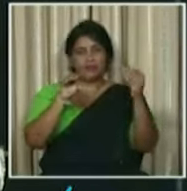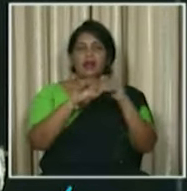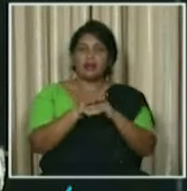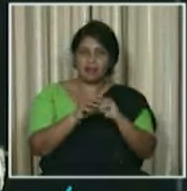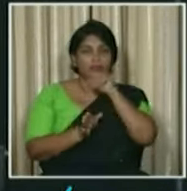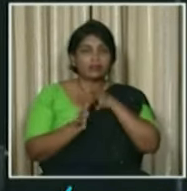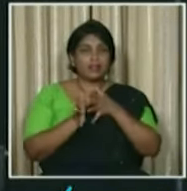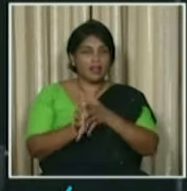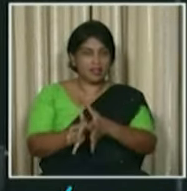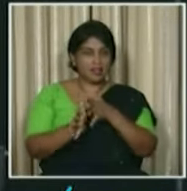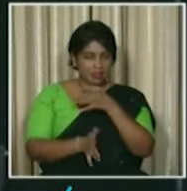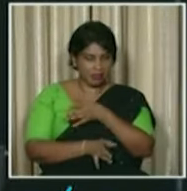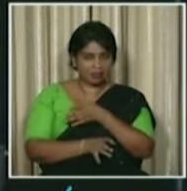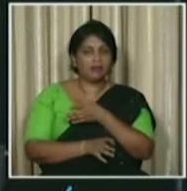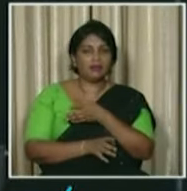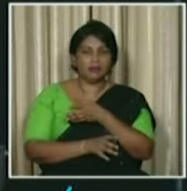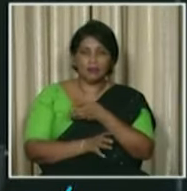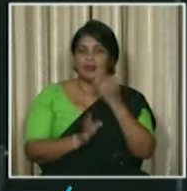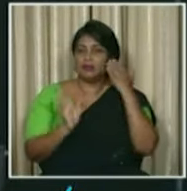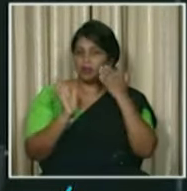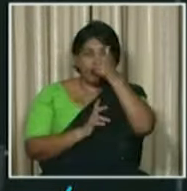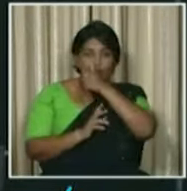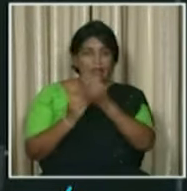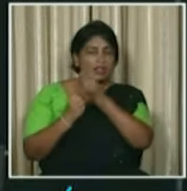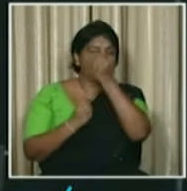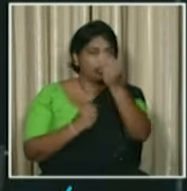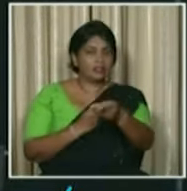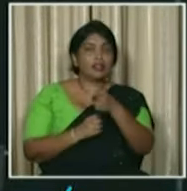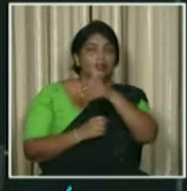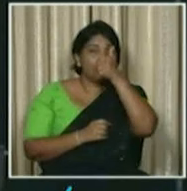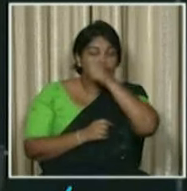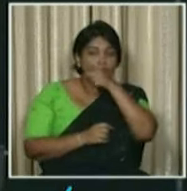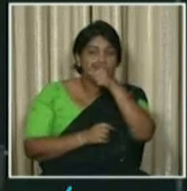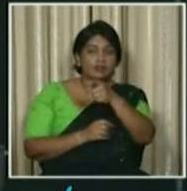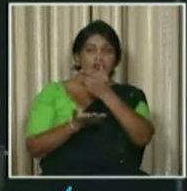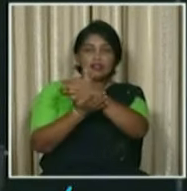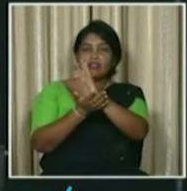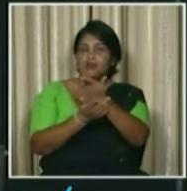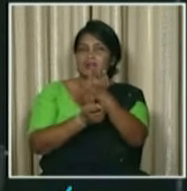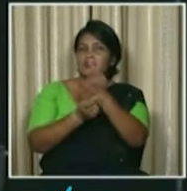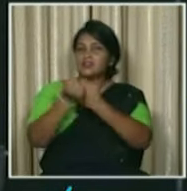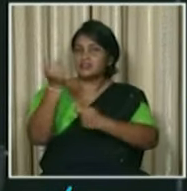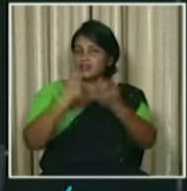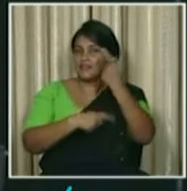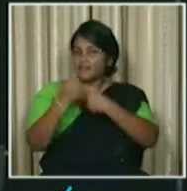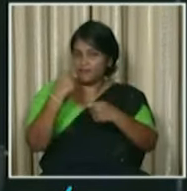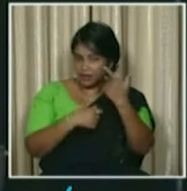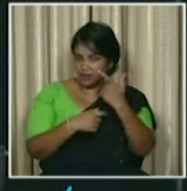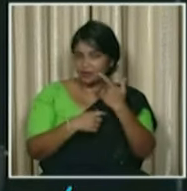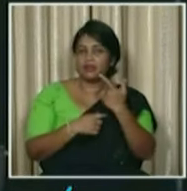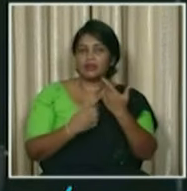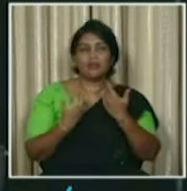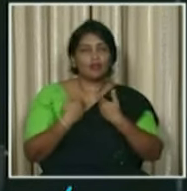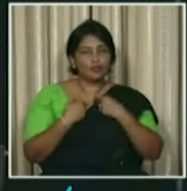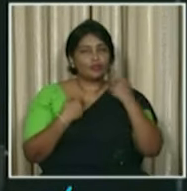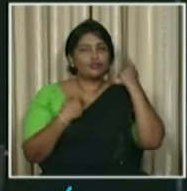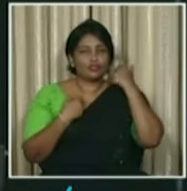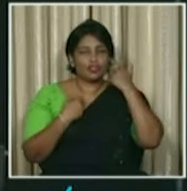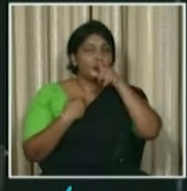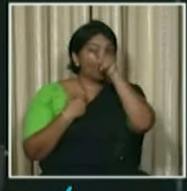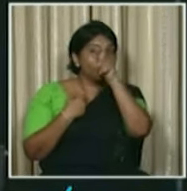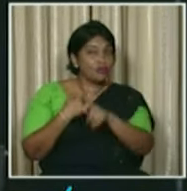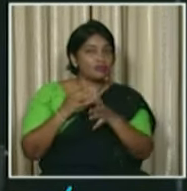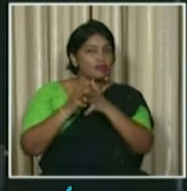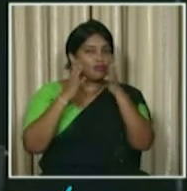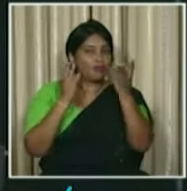ගාලු දිස්ත්‍රික්කේ. තුනිලෑලි සංස්ථාව හොරෙකුට දීලා ඒ හොරා ඒක කෑලි කෑලි වලට කඩලා විකුණනකොට අපි දන්නවා ඒ පුද්ගලයා බොහෝ